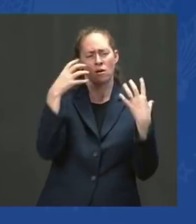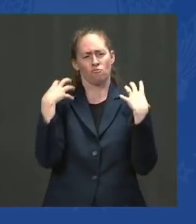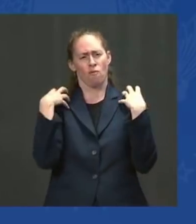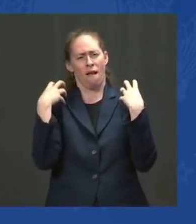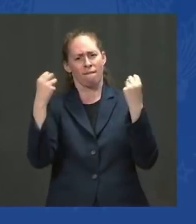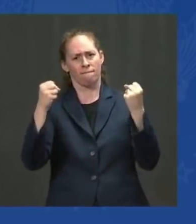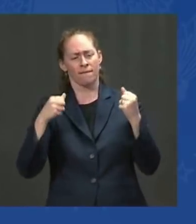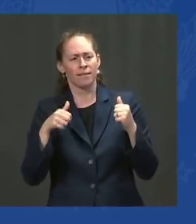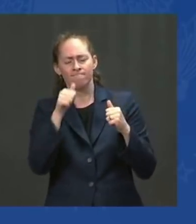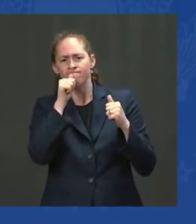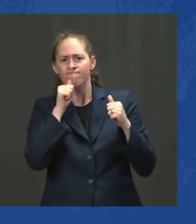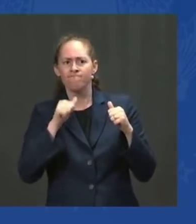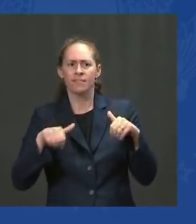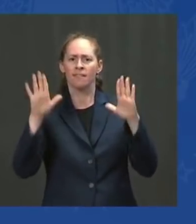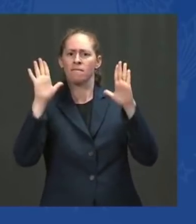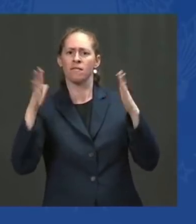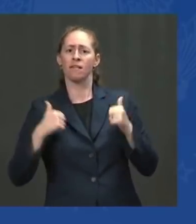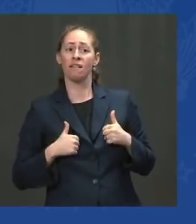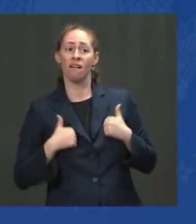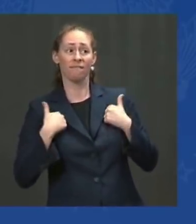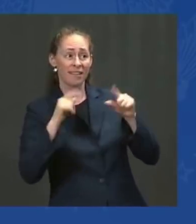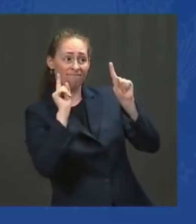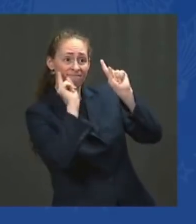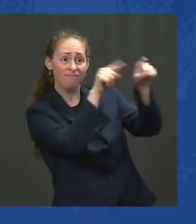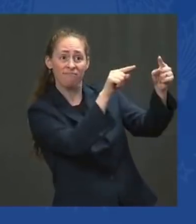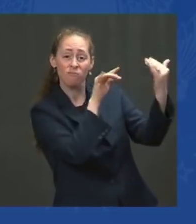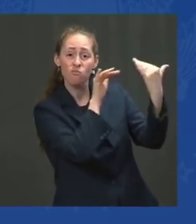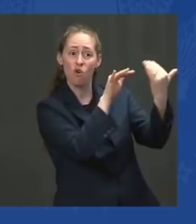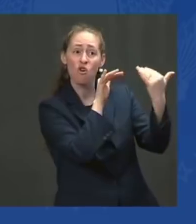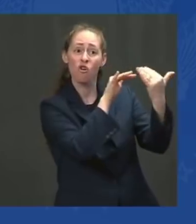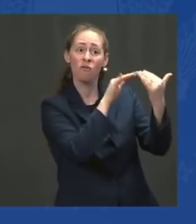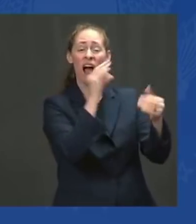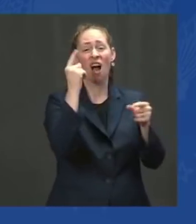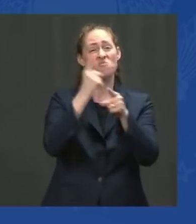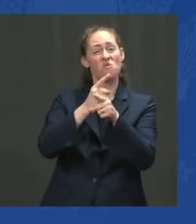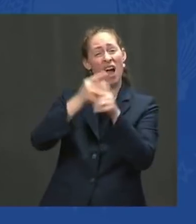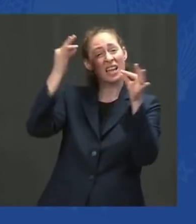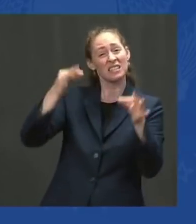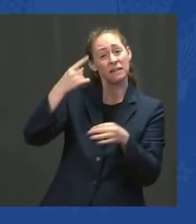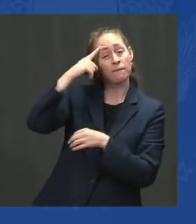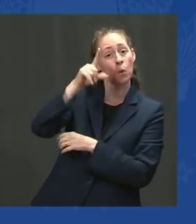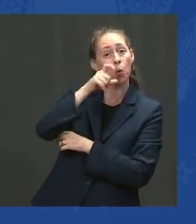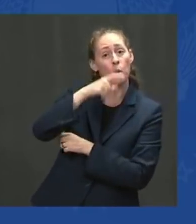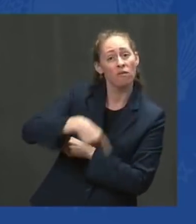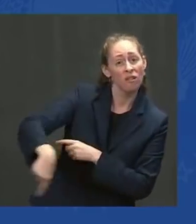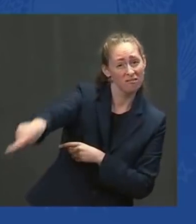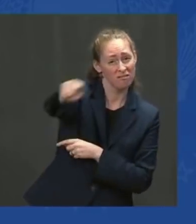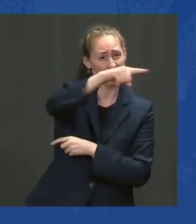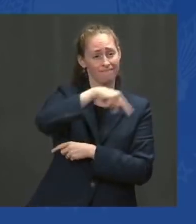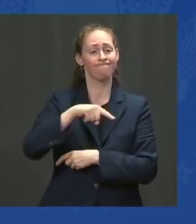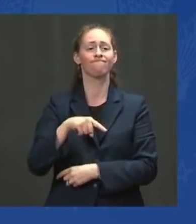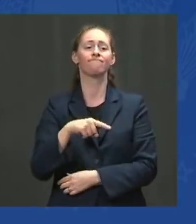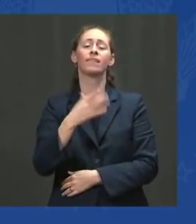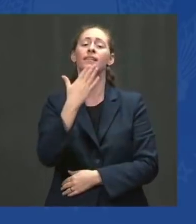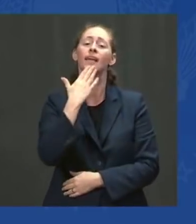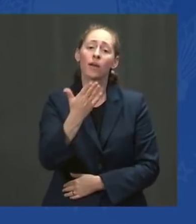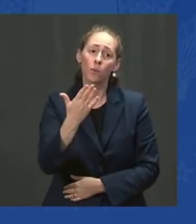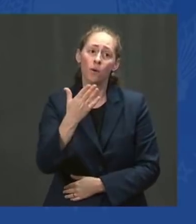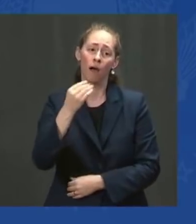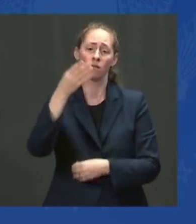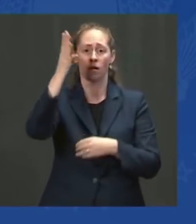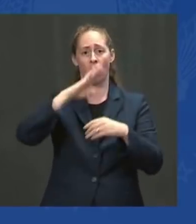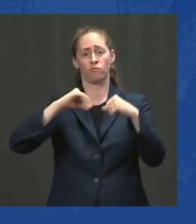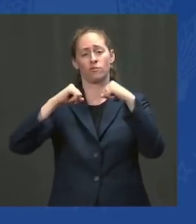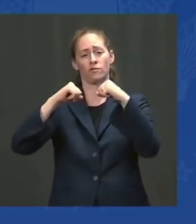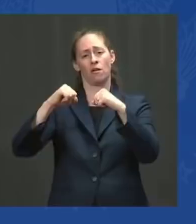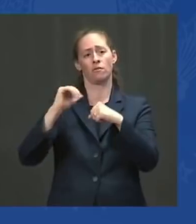跑回了阿富汗啊，开始当他的财政部长啊，后来当上了阿富汗这个政权的啊第一号交易，那就是